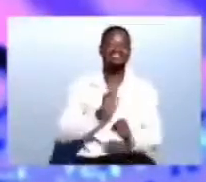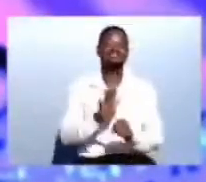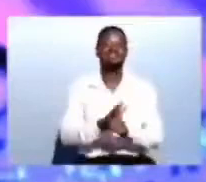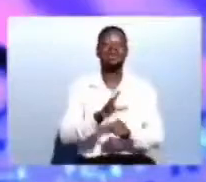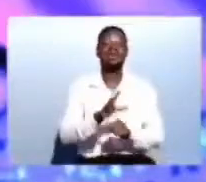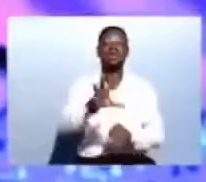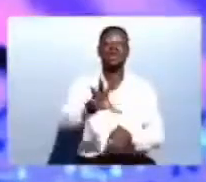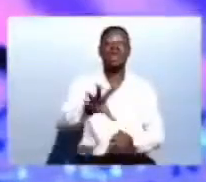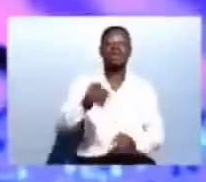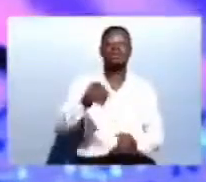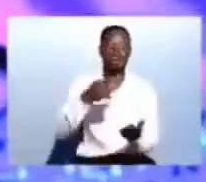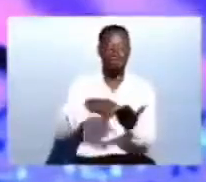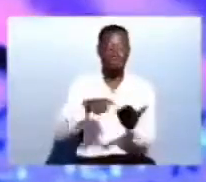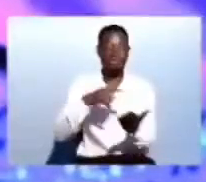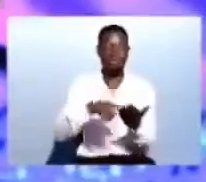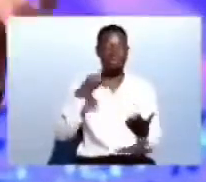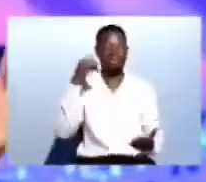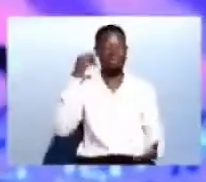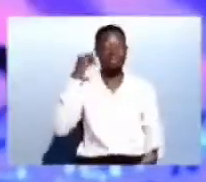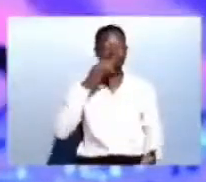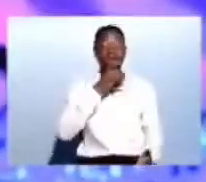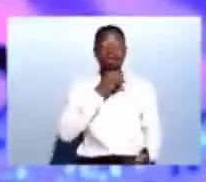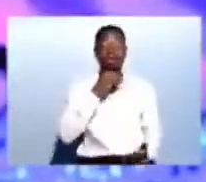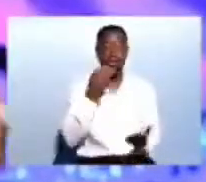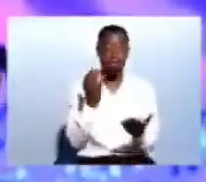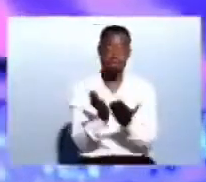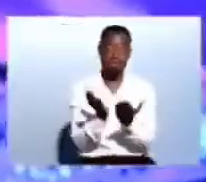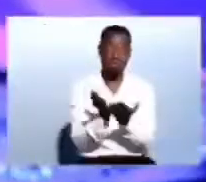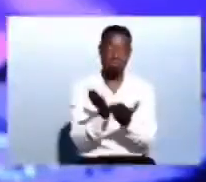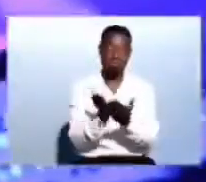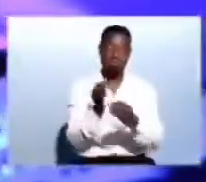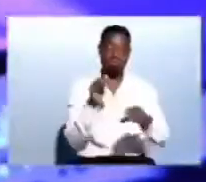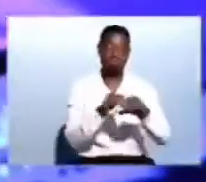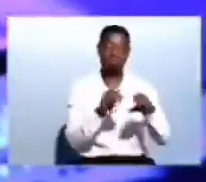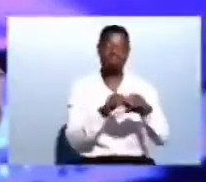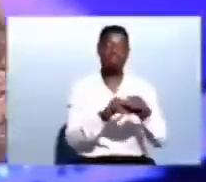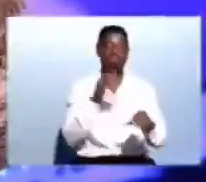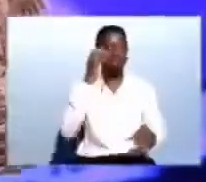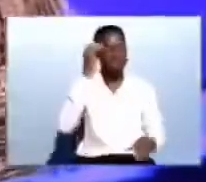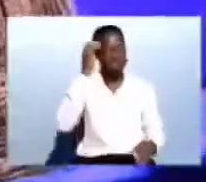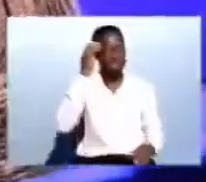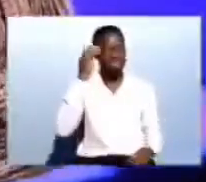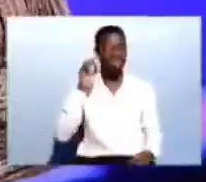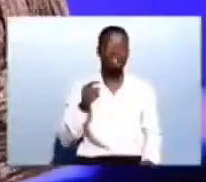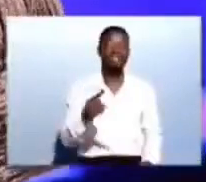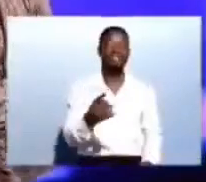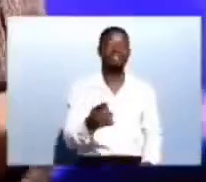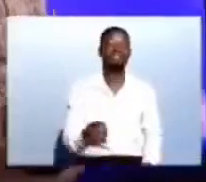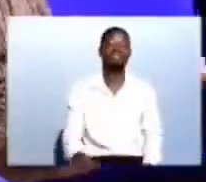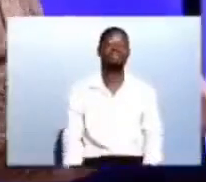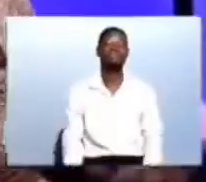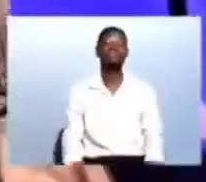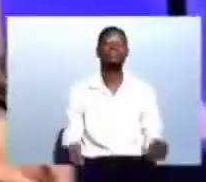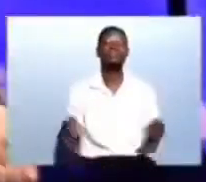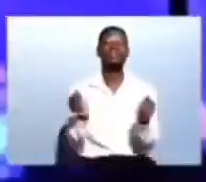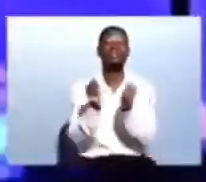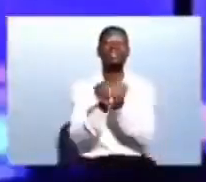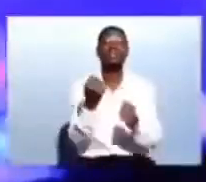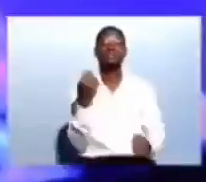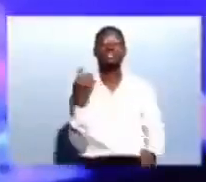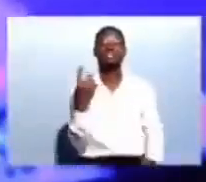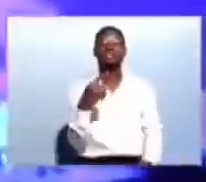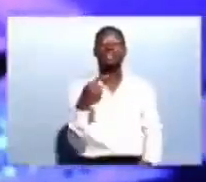huwa wanachukua simu za waume zao na kusoma message zao? Mmeshawaza kwa nini? Ni kitu kimoja